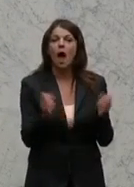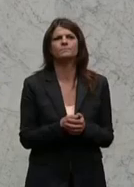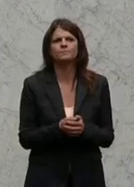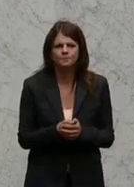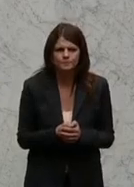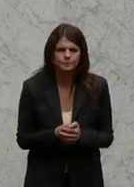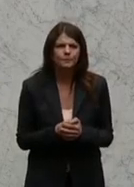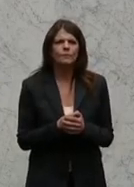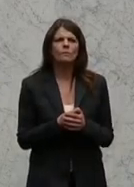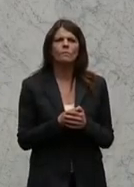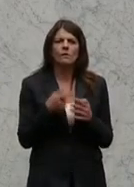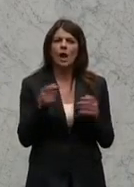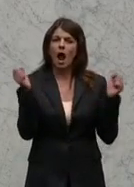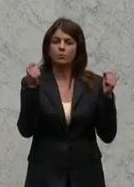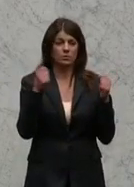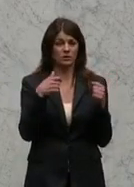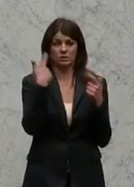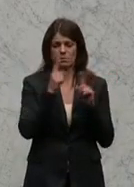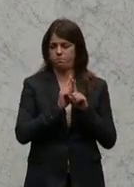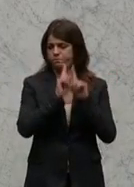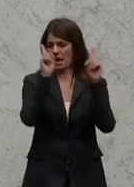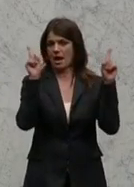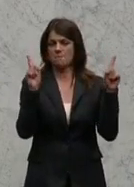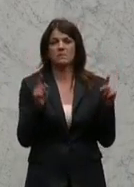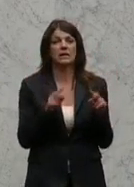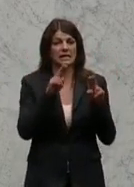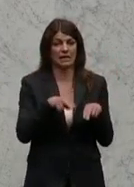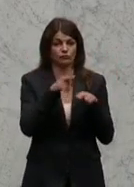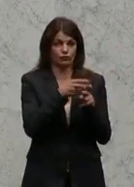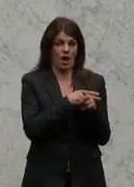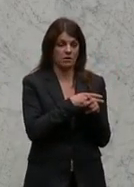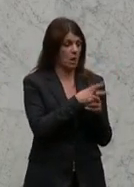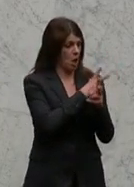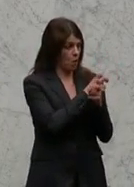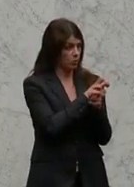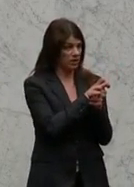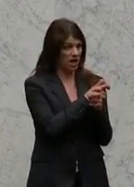mit Sondergerichten, mit Sondergesetzgebungen, alles nur Sonder, Sonder, Sonder.